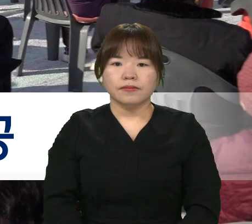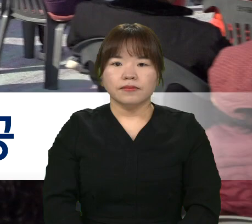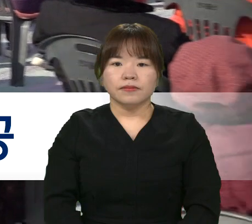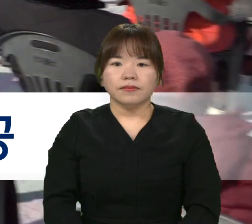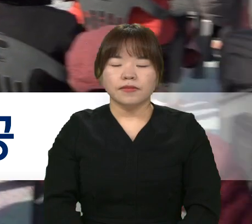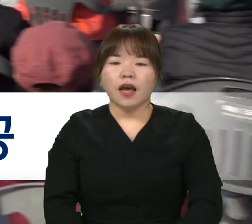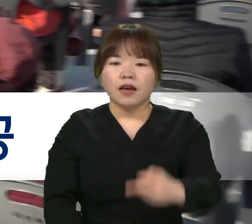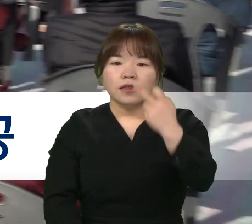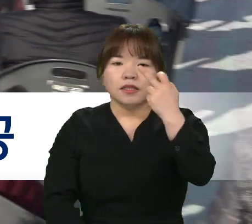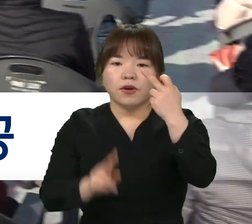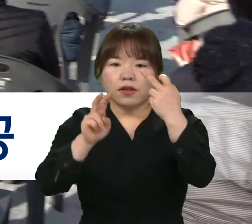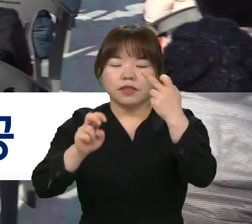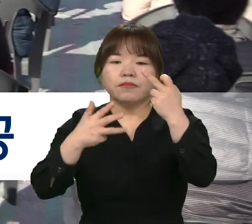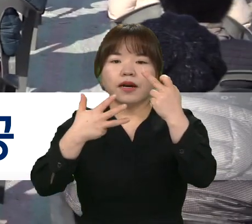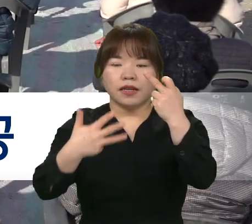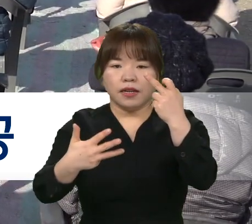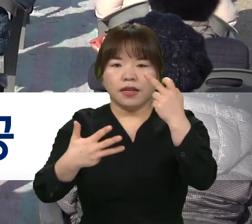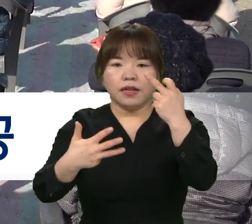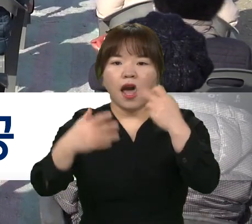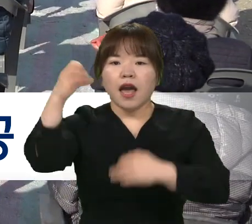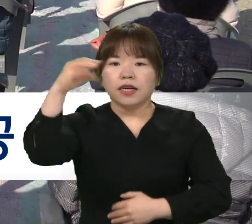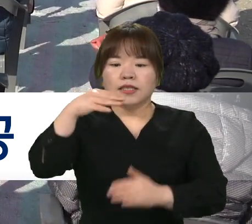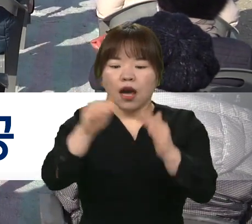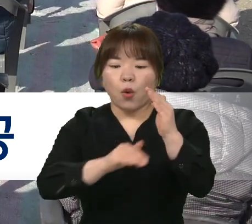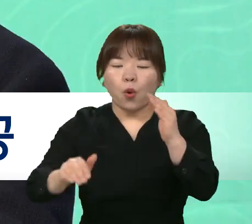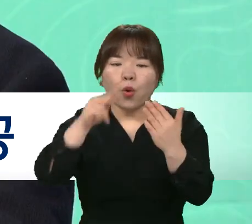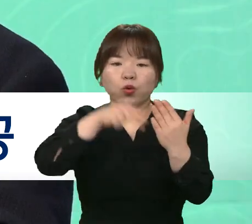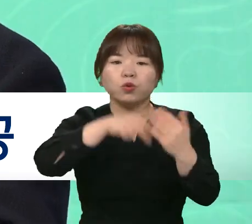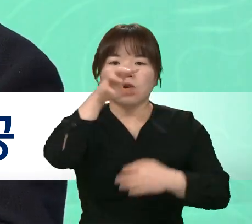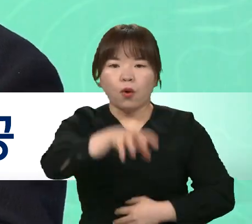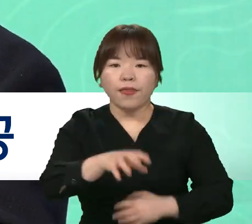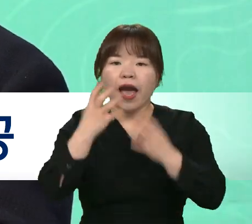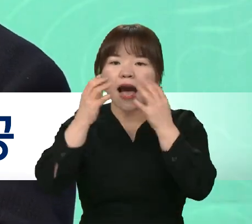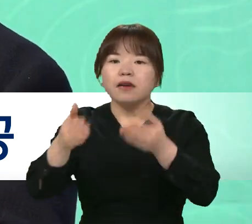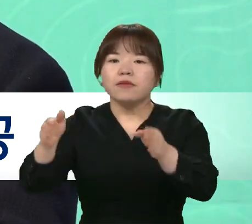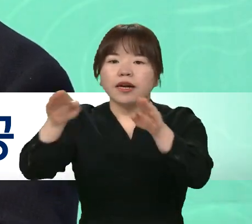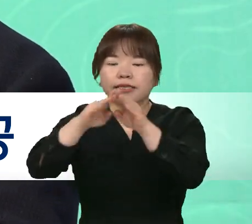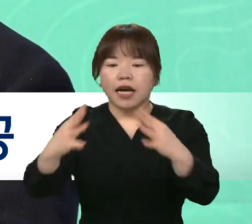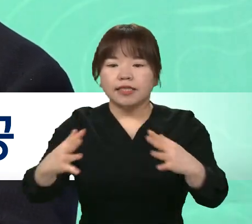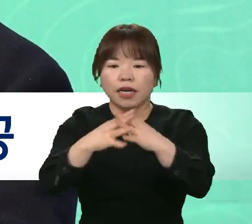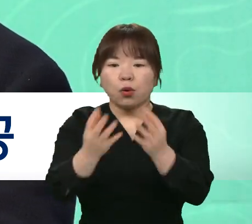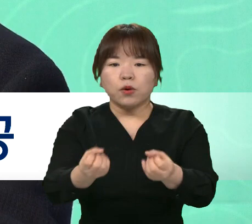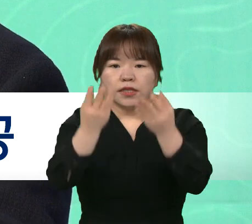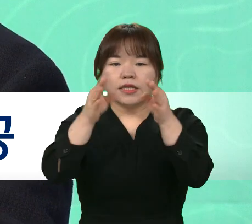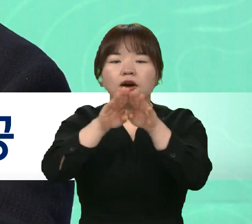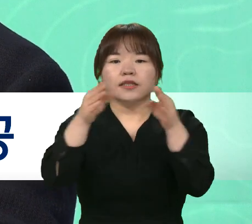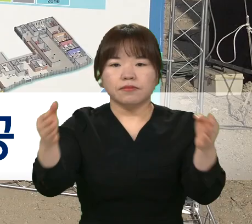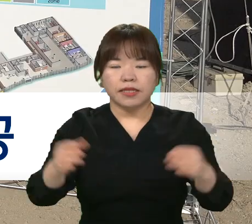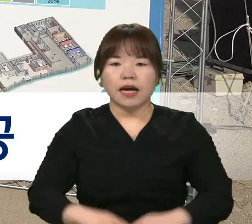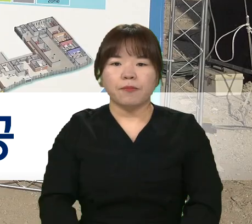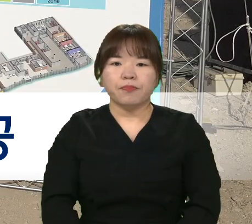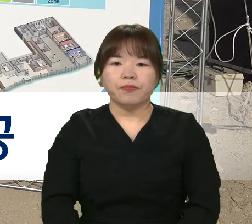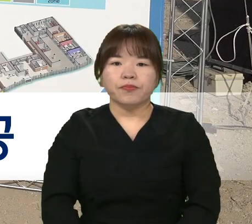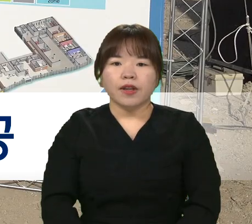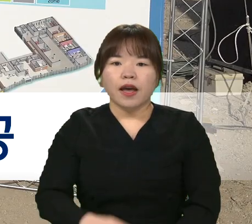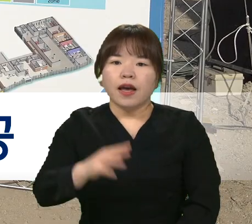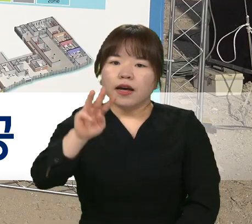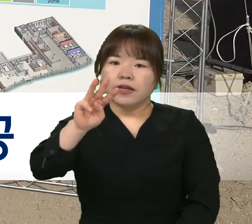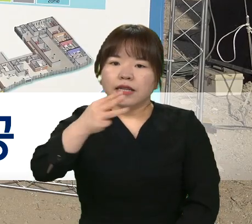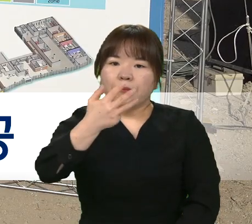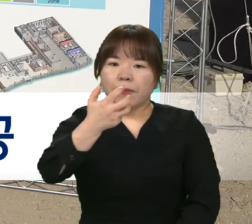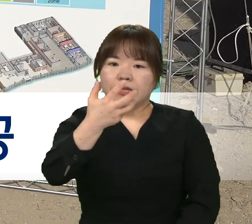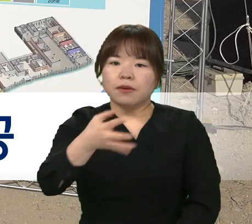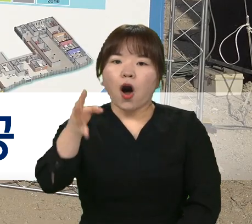포항시는 12월 28일 흥해 공공도서관과 아이누리 플라자 착공식을 개최했습니다 치는 대성아파트